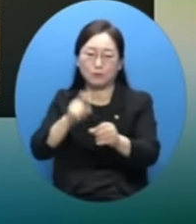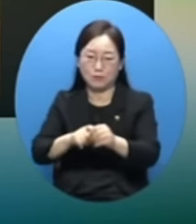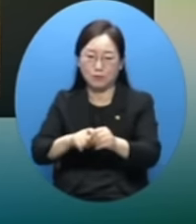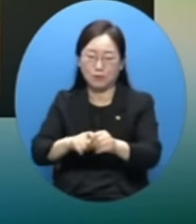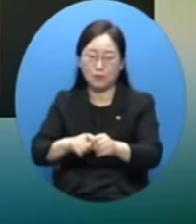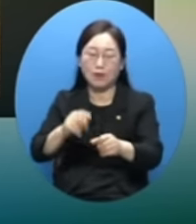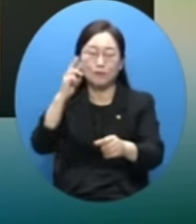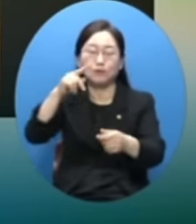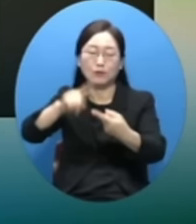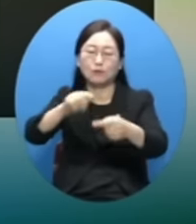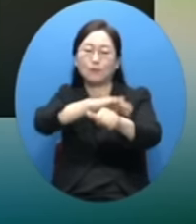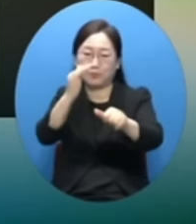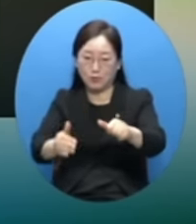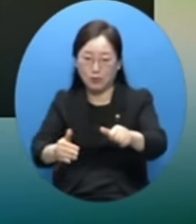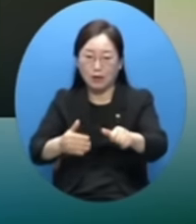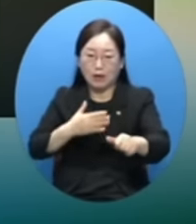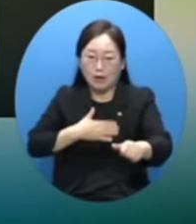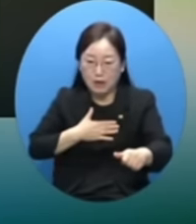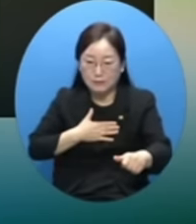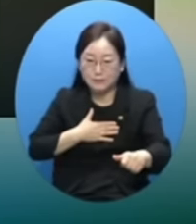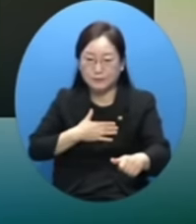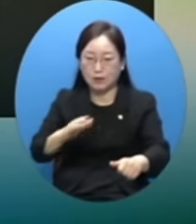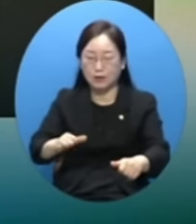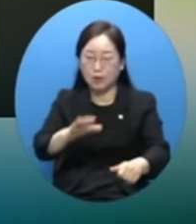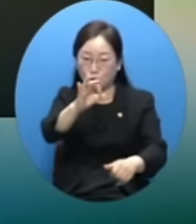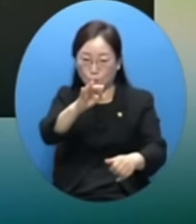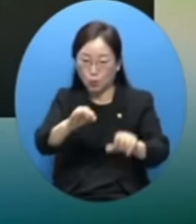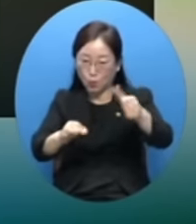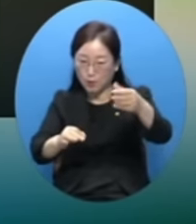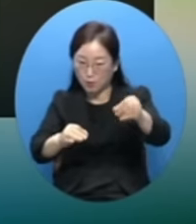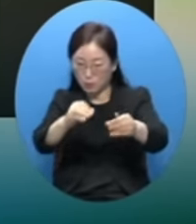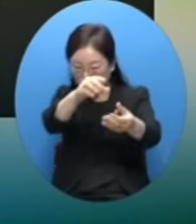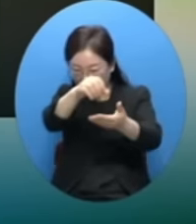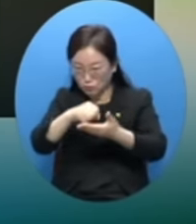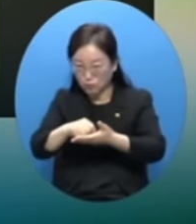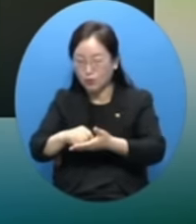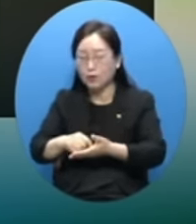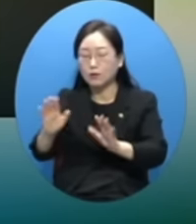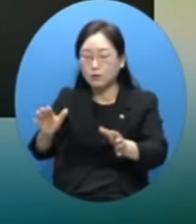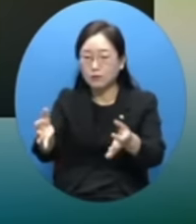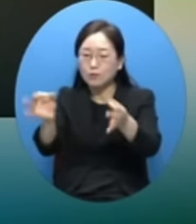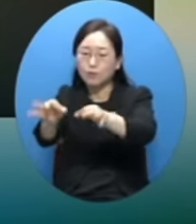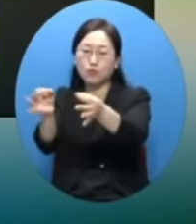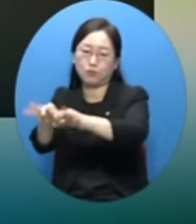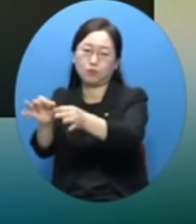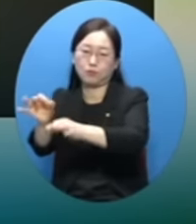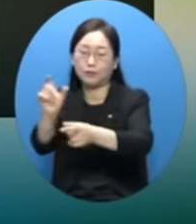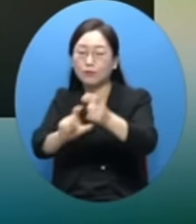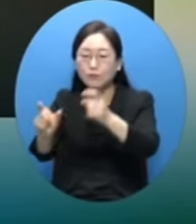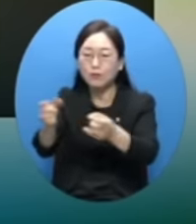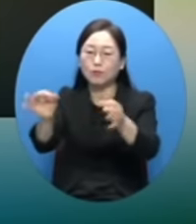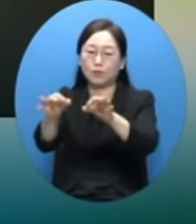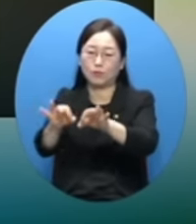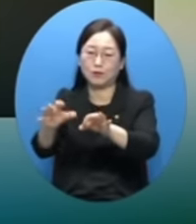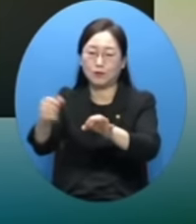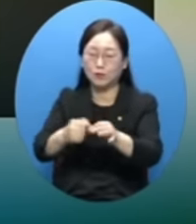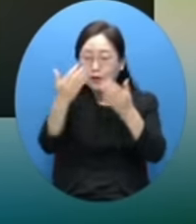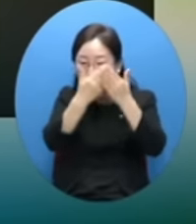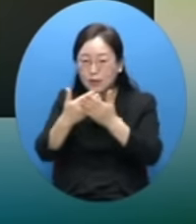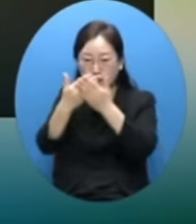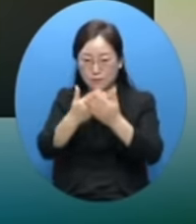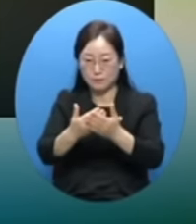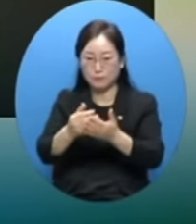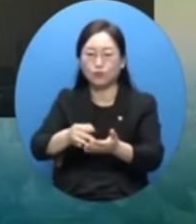시에서는 오이노 기념 장학금을 마련해 장학금을 모집합니다. 모금을 했습니다. 이 모금을 통해서 두 명의 한국